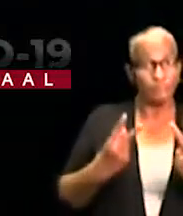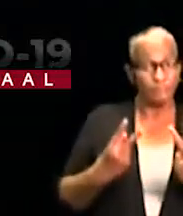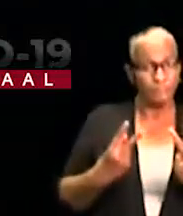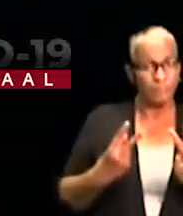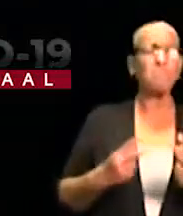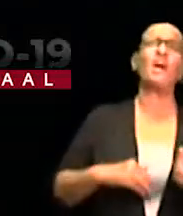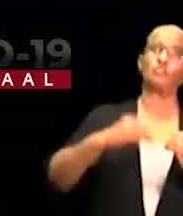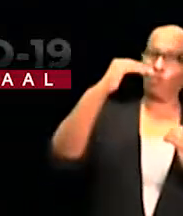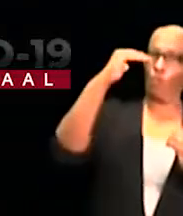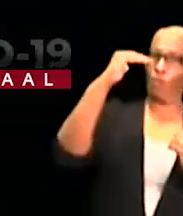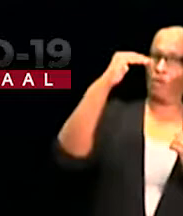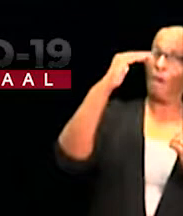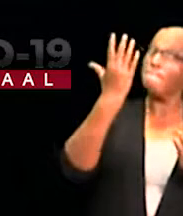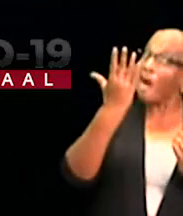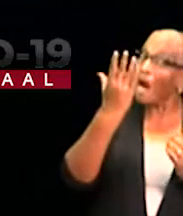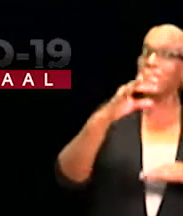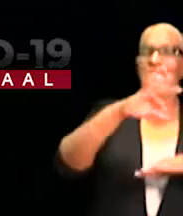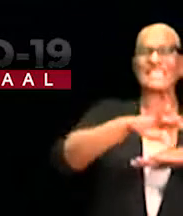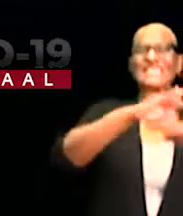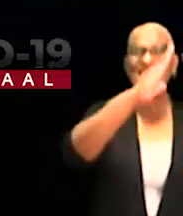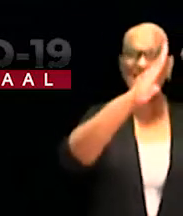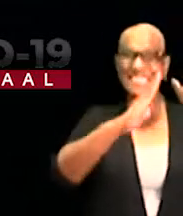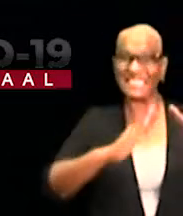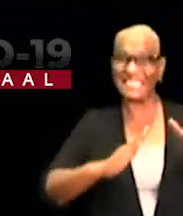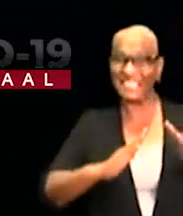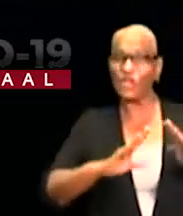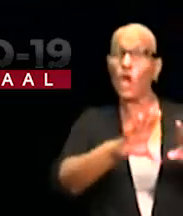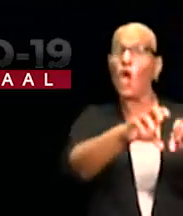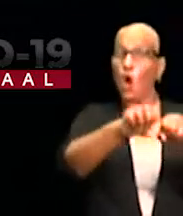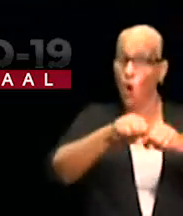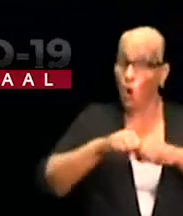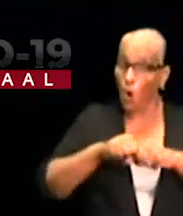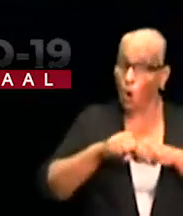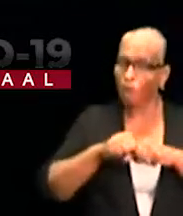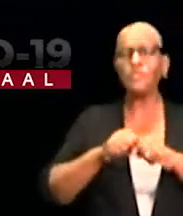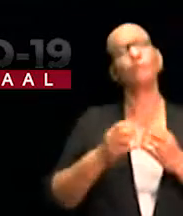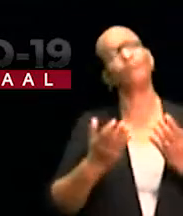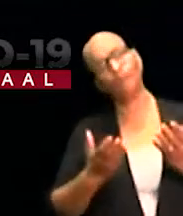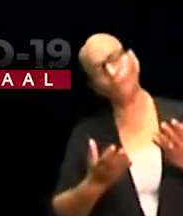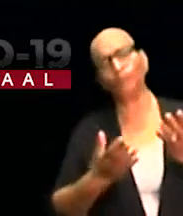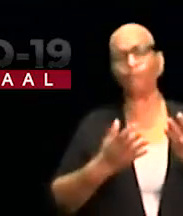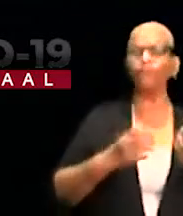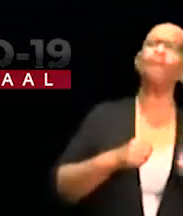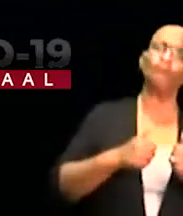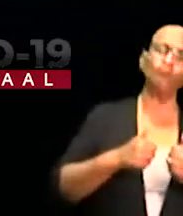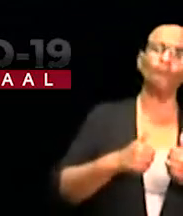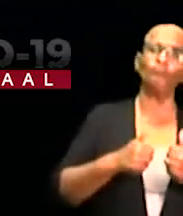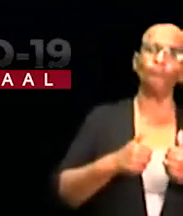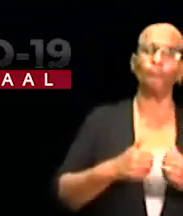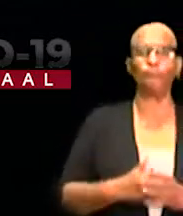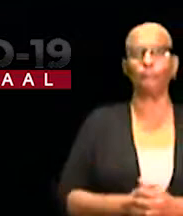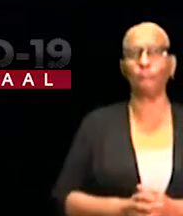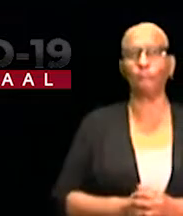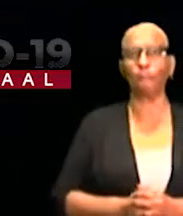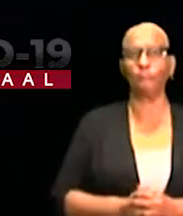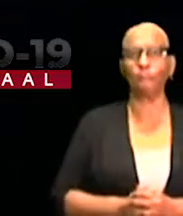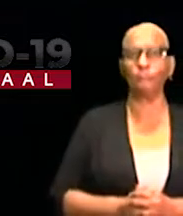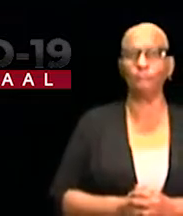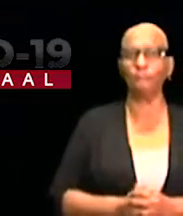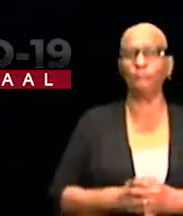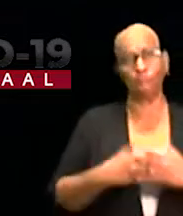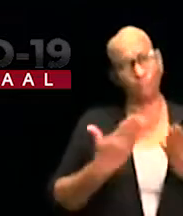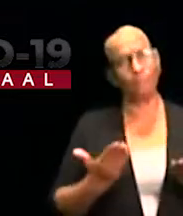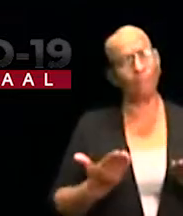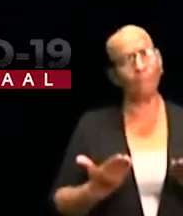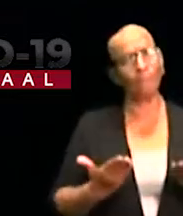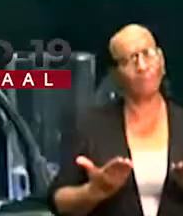was, maar het aantal ziekenhuisopnamen niet heel hoog was. En dat is op